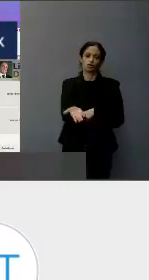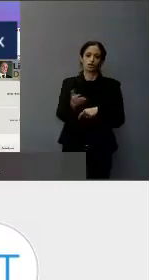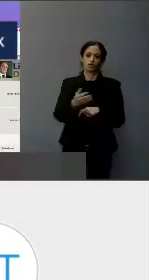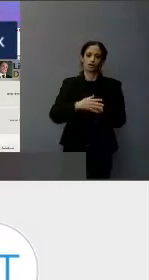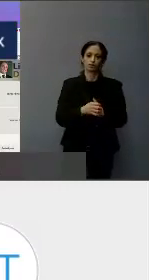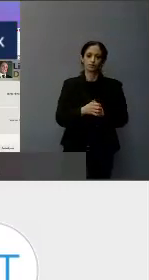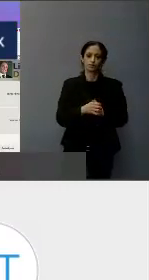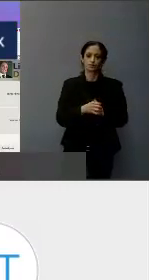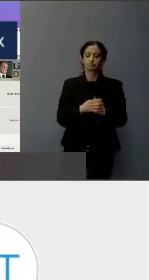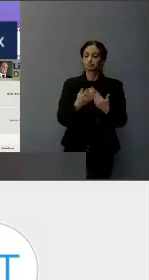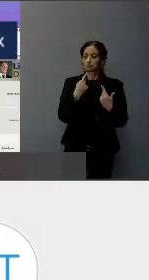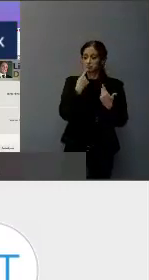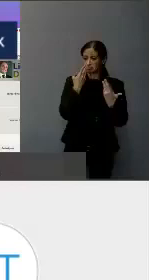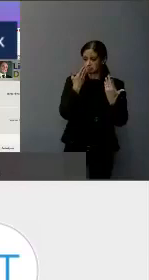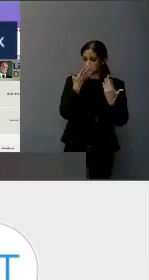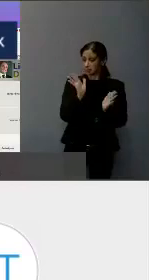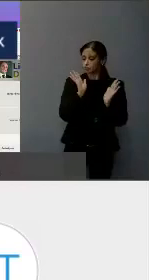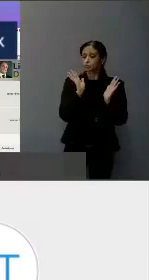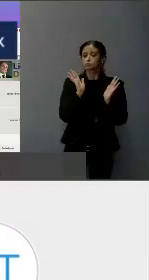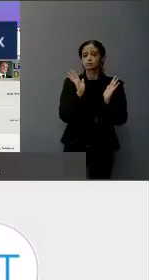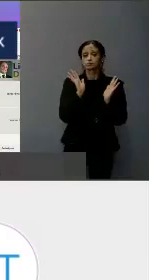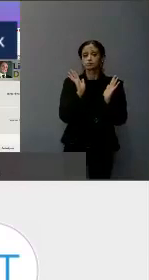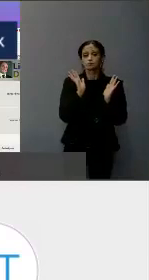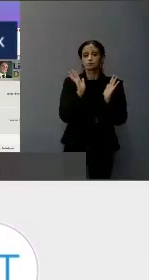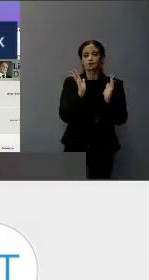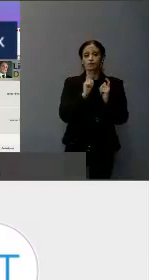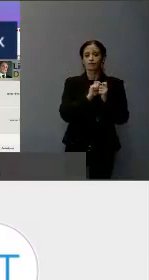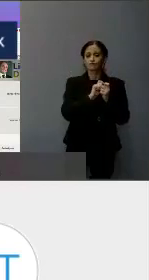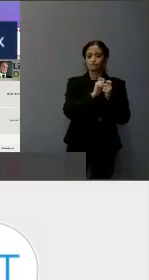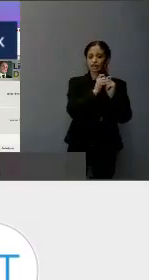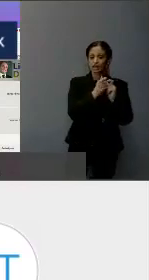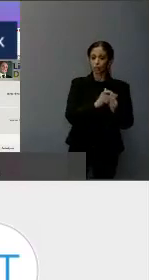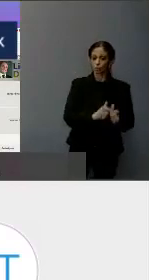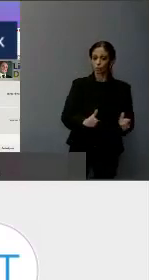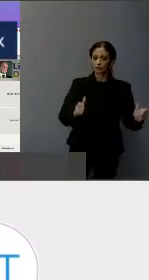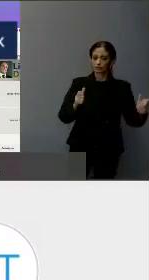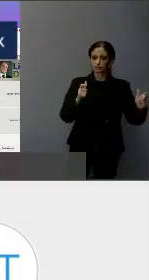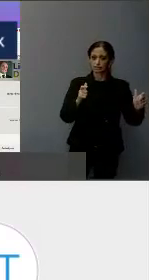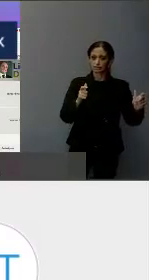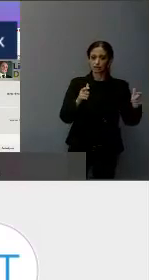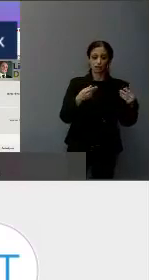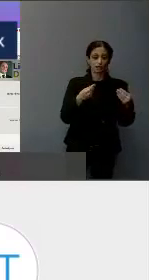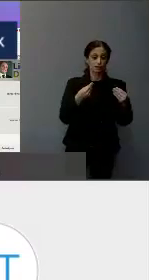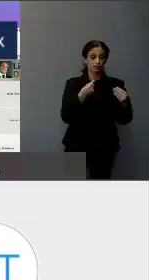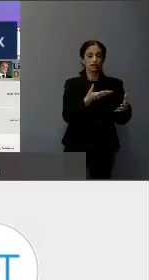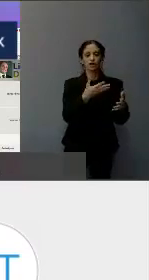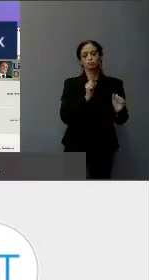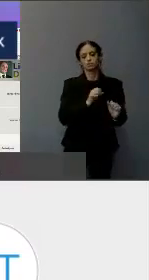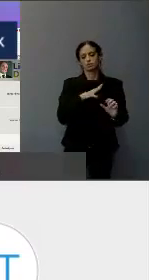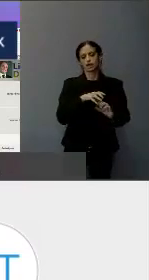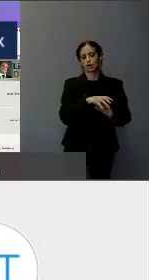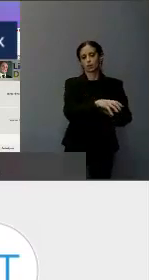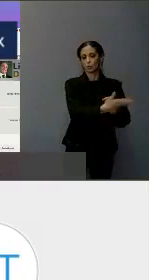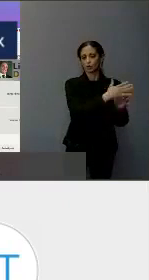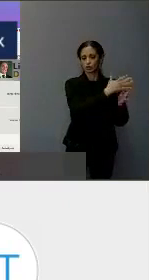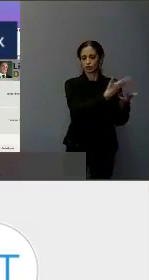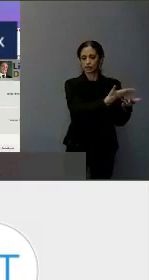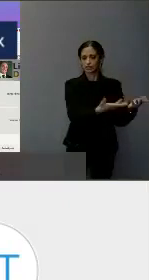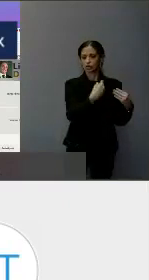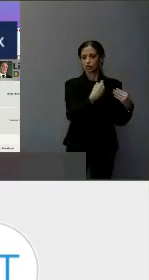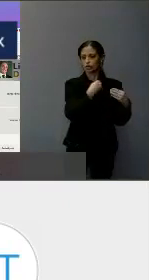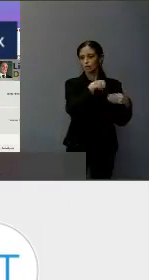detto ciò la variante urbanistica consente quindi questo recupero di un territorio comunque abbandonato